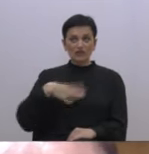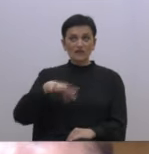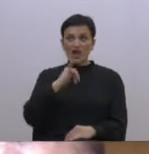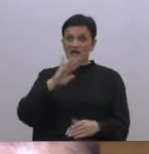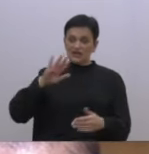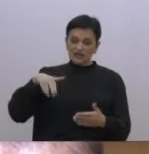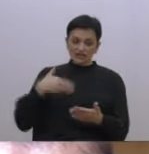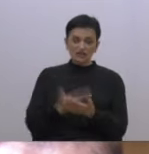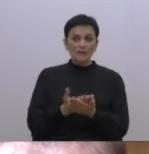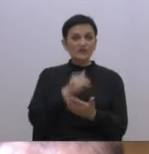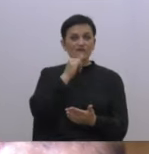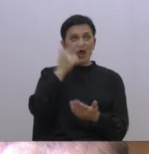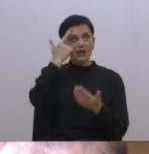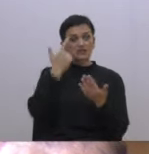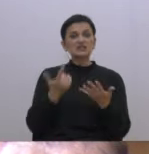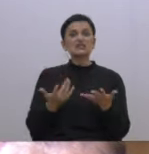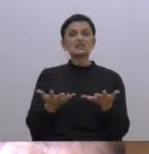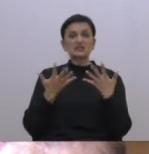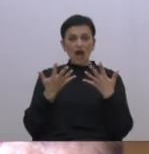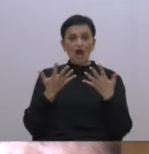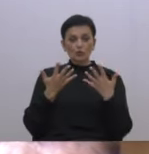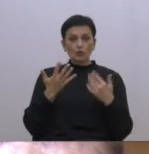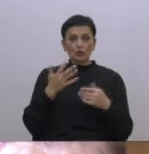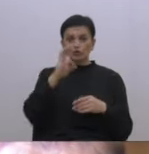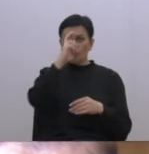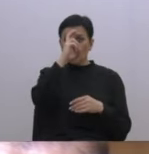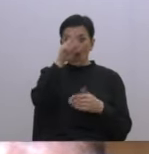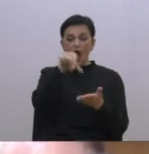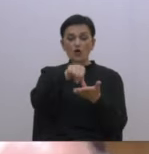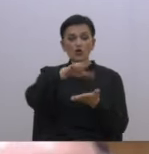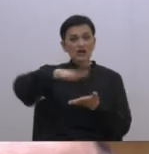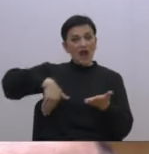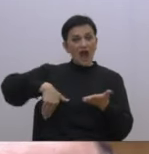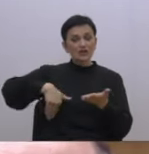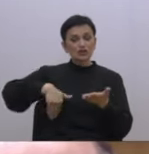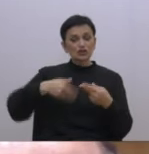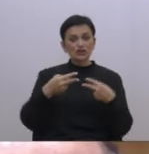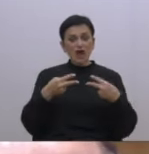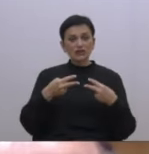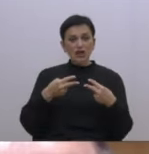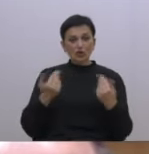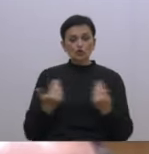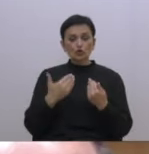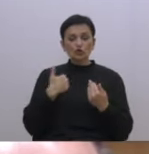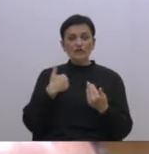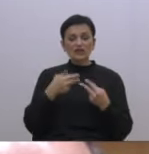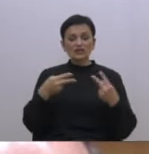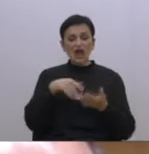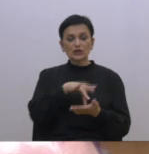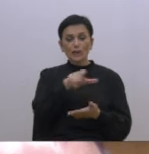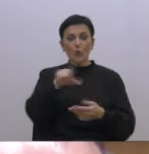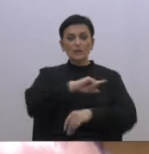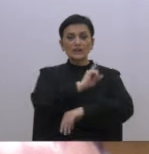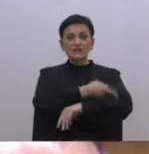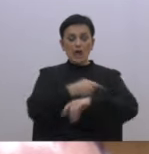ვერ წარმოუდგენია, მეგობრებო, ხელისუფლებაში ყოფნის გარეშე თანაცხოვრება ჩვენს თანამოქალაქეებთან.